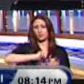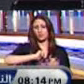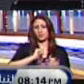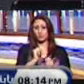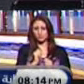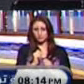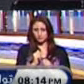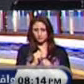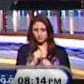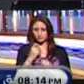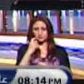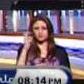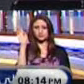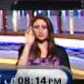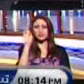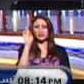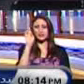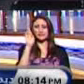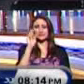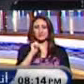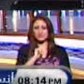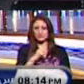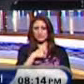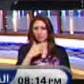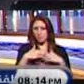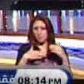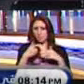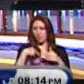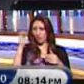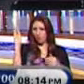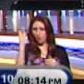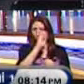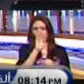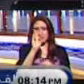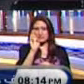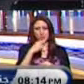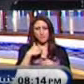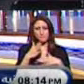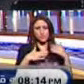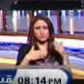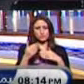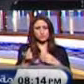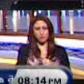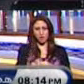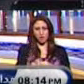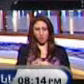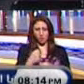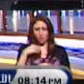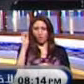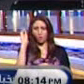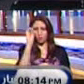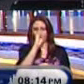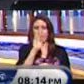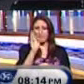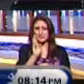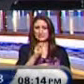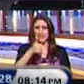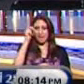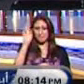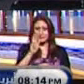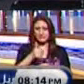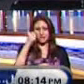البشار منبشر، ما ثبتوش علينا أي حاجة خالص من ده كله. داخلين رسمي، معظمنا داخلين رسمي